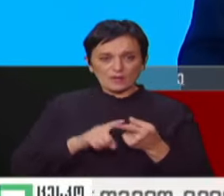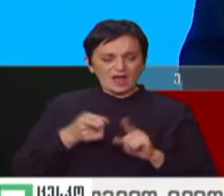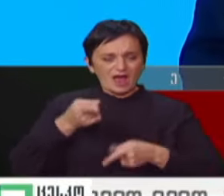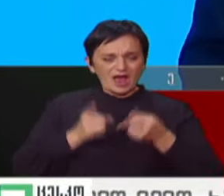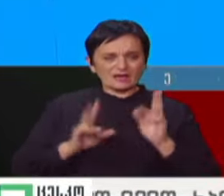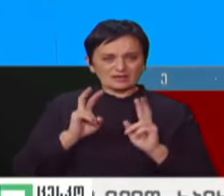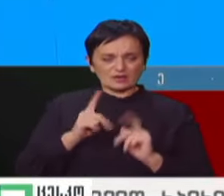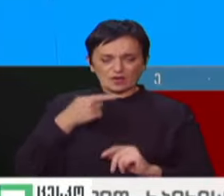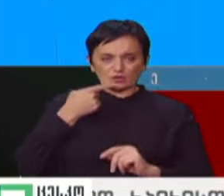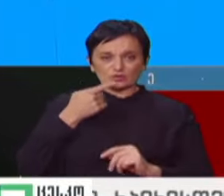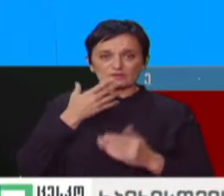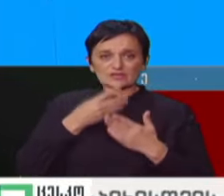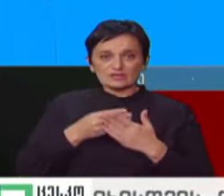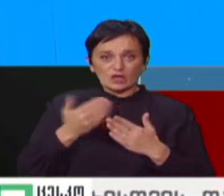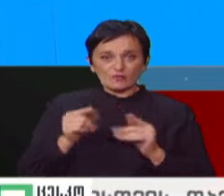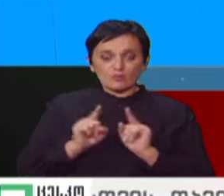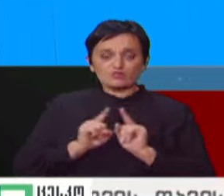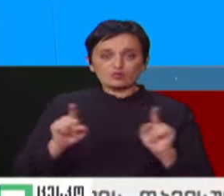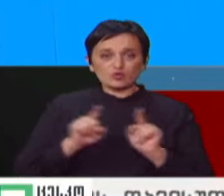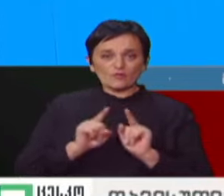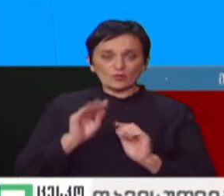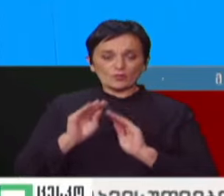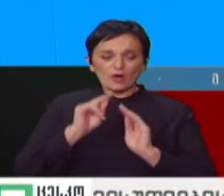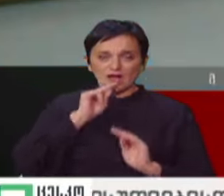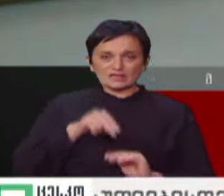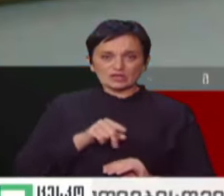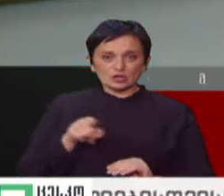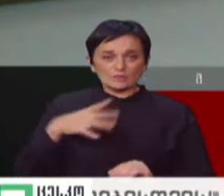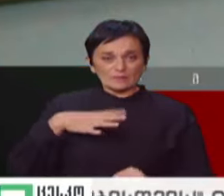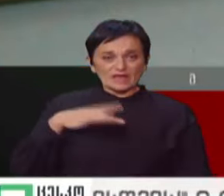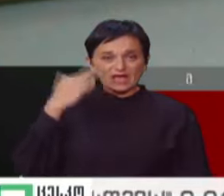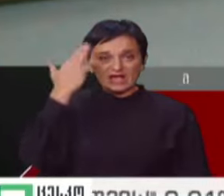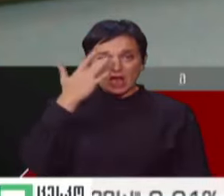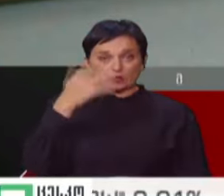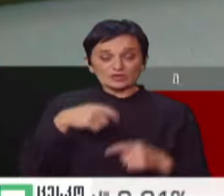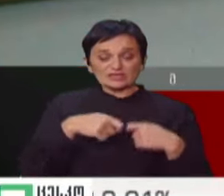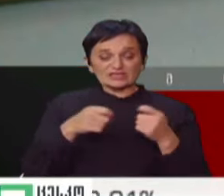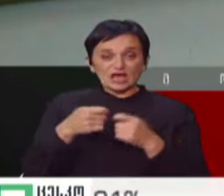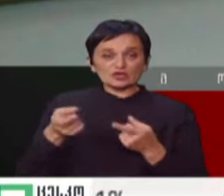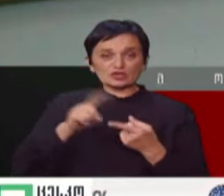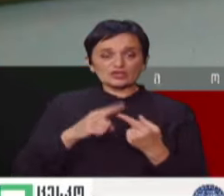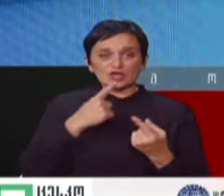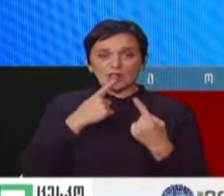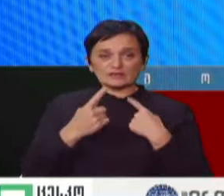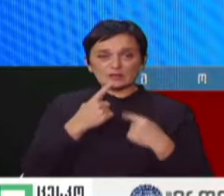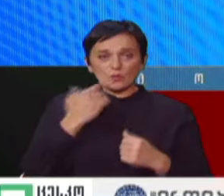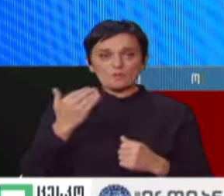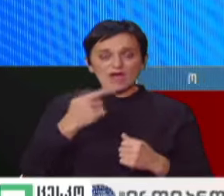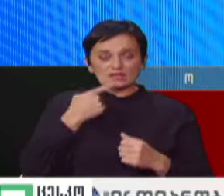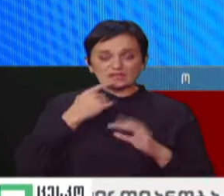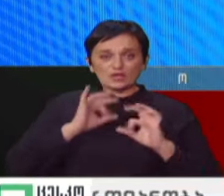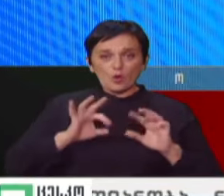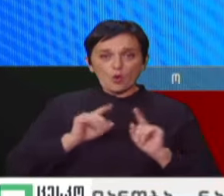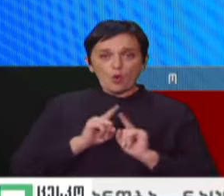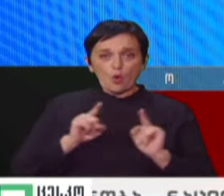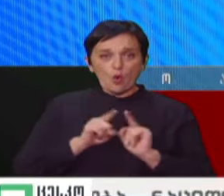არარეალურს უწოდებენ და თავის მხრივ ოპონენტებს პროვოკაციების მოწყობაში ადანაშაულებენ. ქართულ ოცნებაში იმ დარღვევების შესახებ ისაუბრეს, რასაც მათი განცხადებით